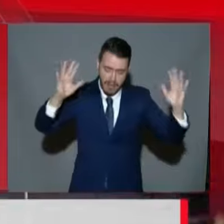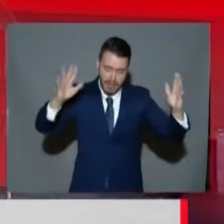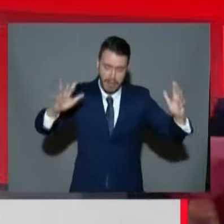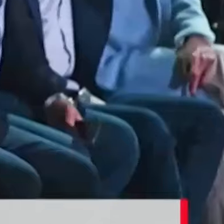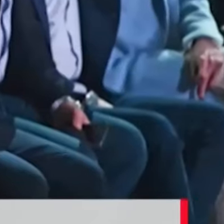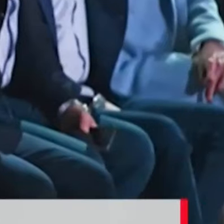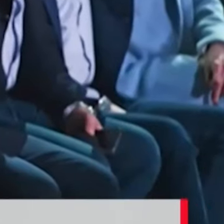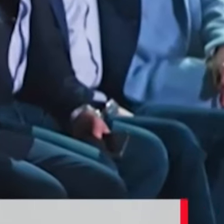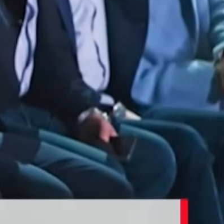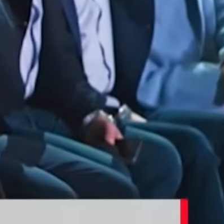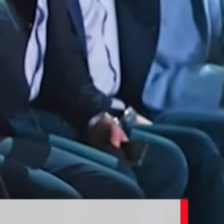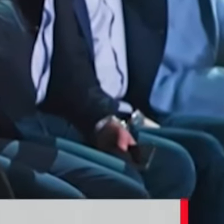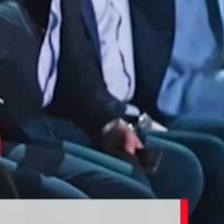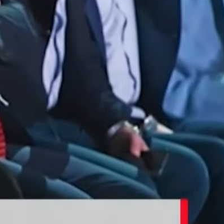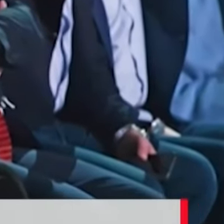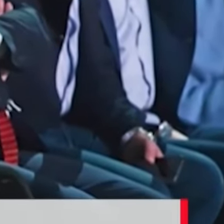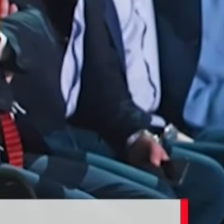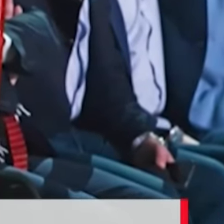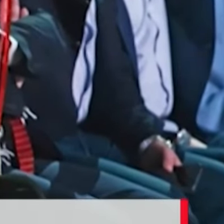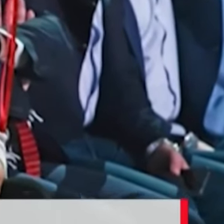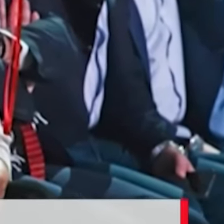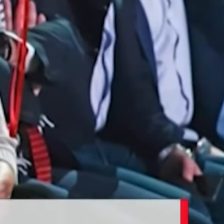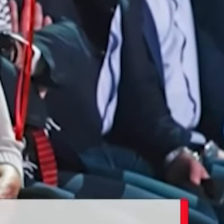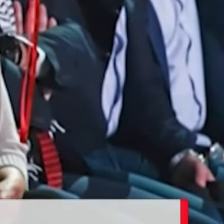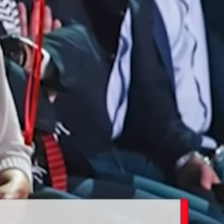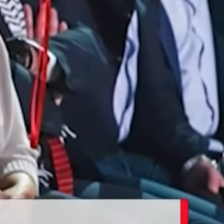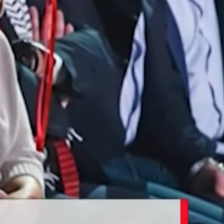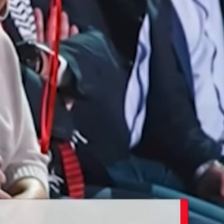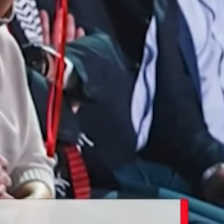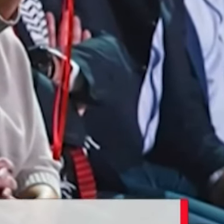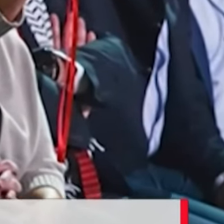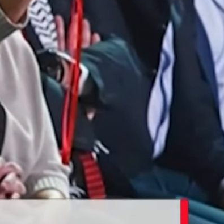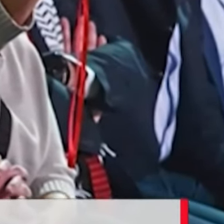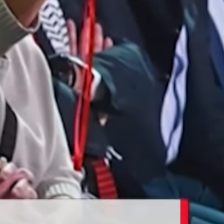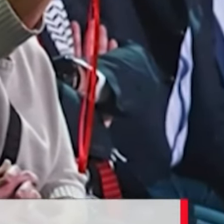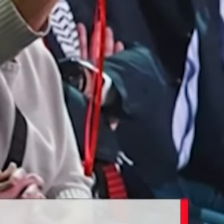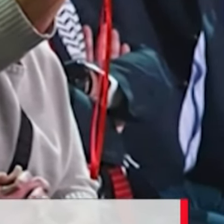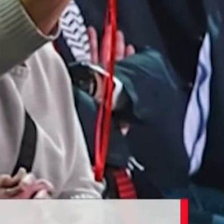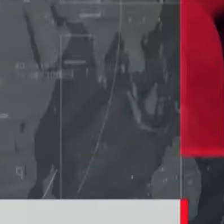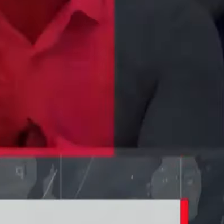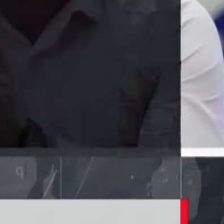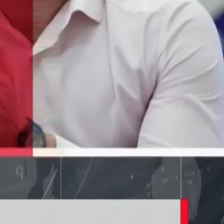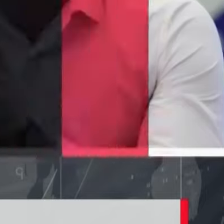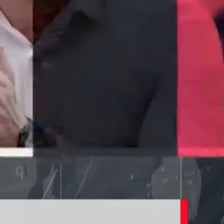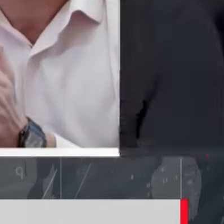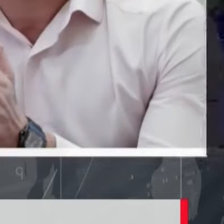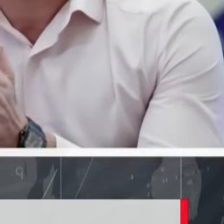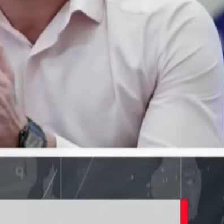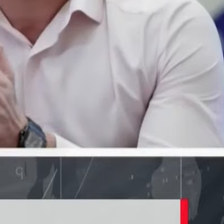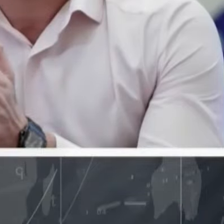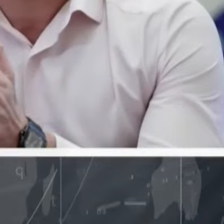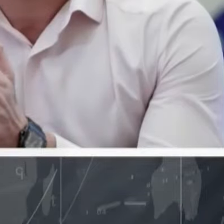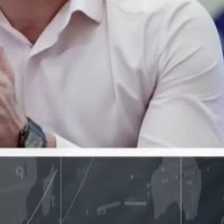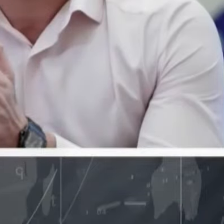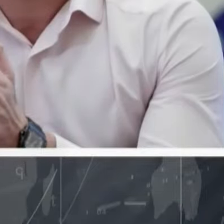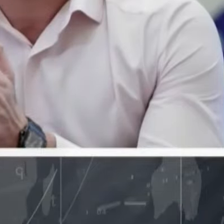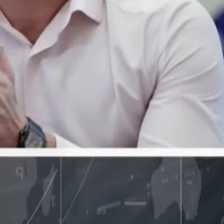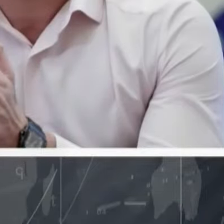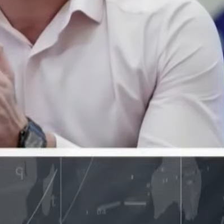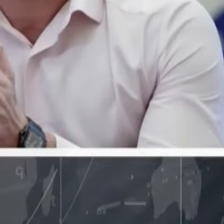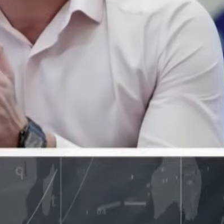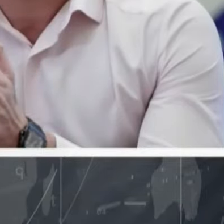Κατά τη διάρκεια της ψηφοφορίας, ο Στέφανος Κασελάκης σήκωσε το χέρι του και πήρε τον λόγο αναφέροντας τα εξής. Οι μάσκες έπεσαν, δεν πάμε